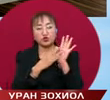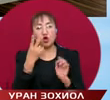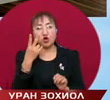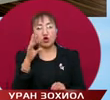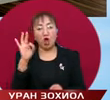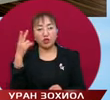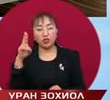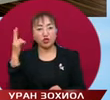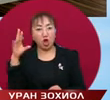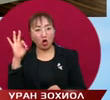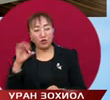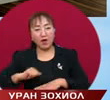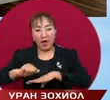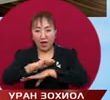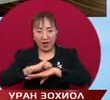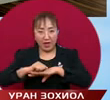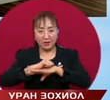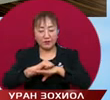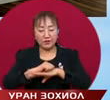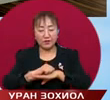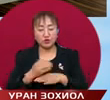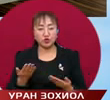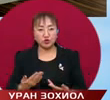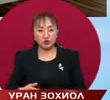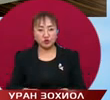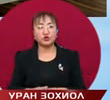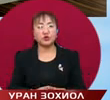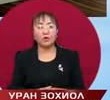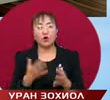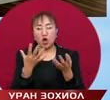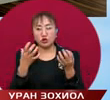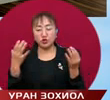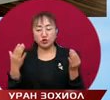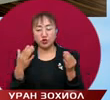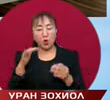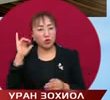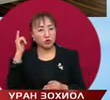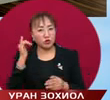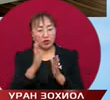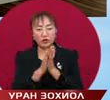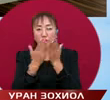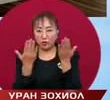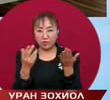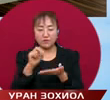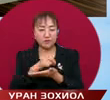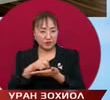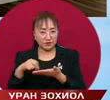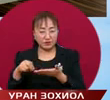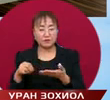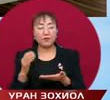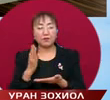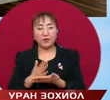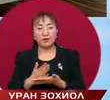төрсэн Нарлаг хорвоогийн жимээр нарны хэлтрхи ээжтэй орчлонгийн наран дурсамж зэрэг ном